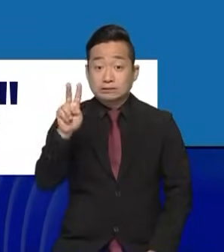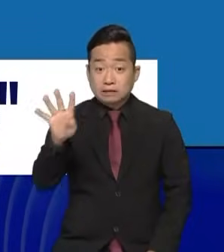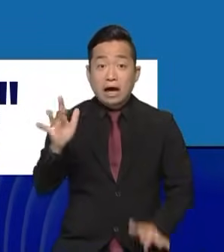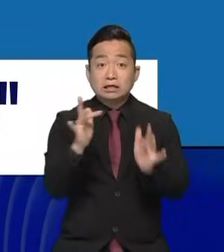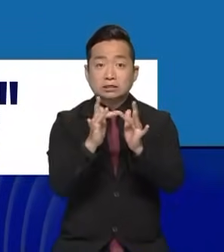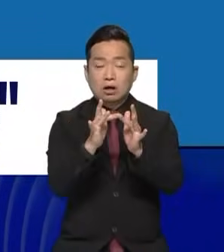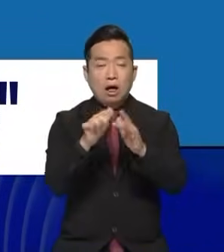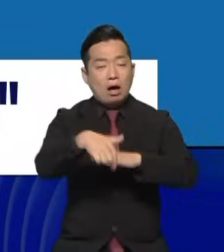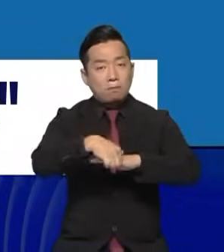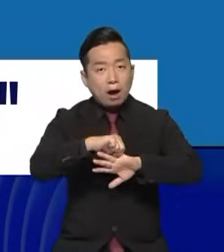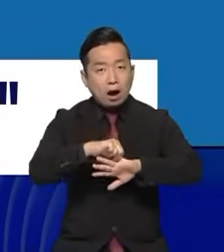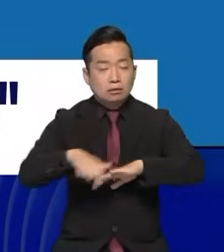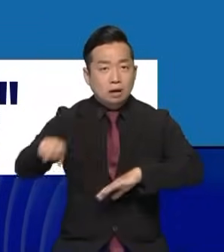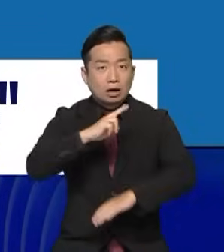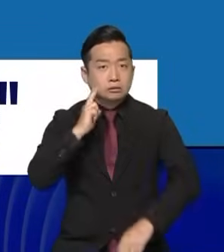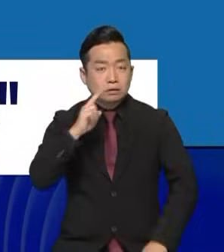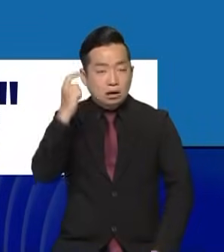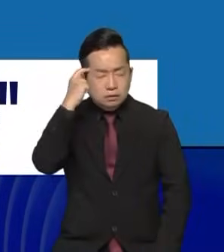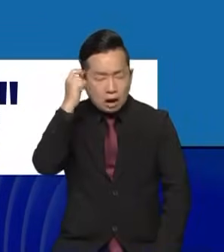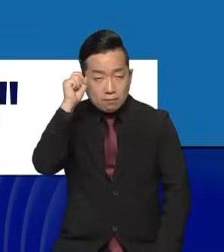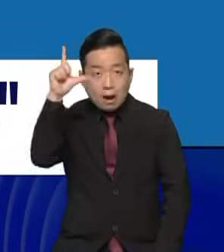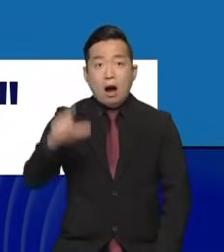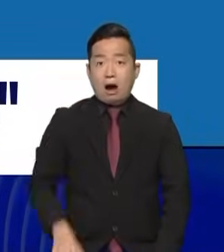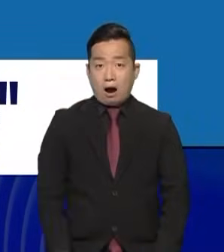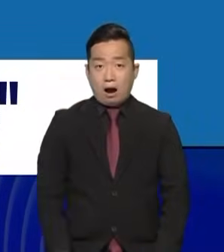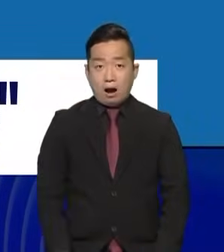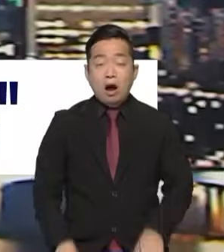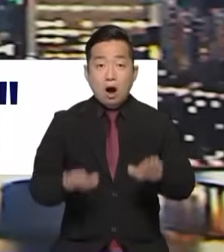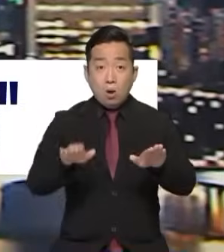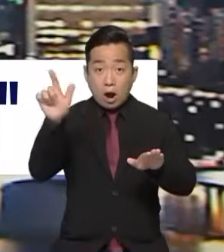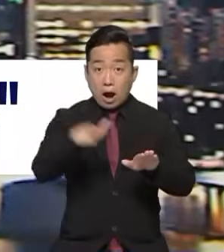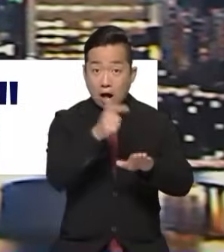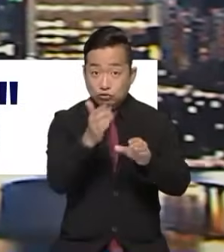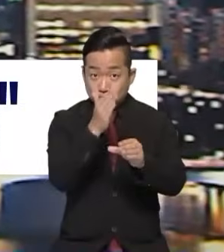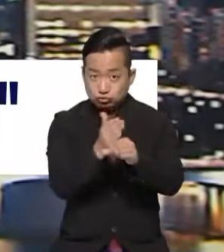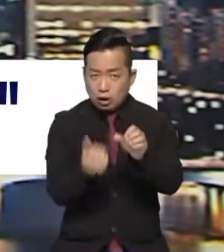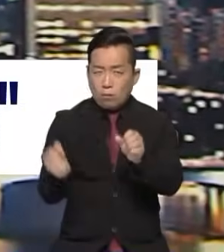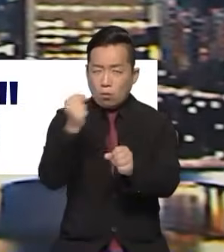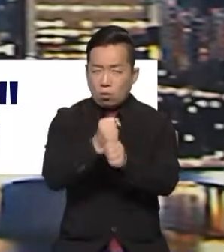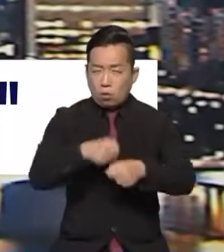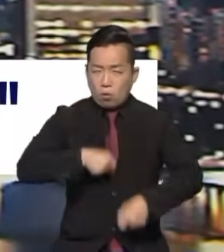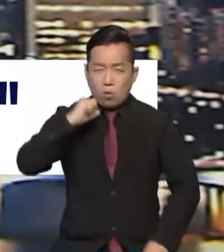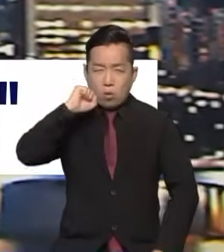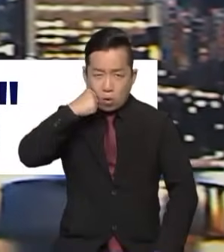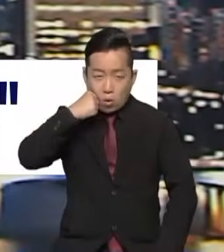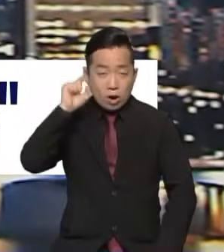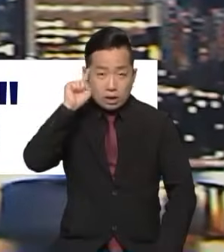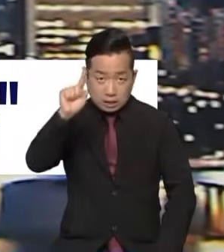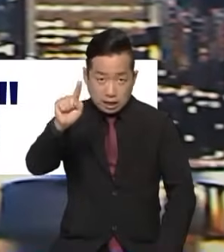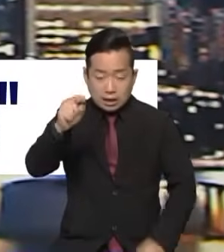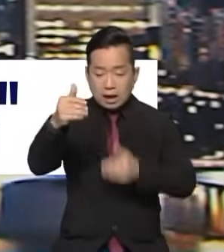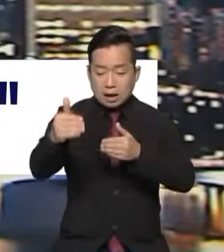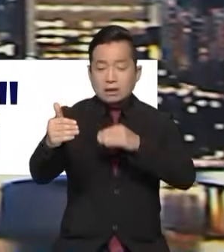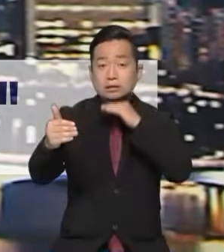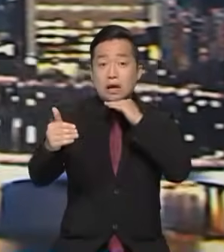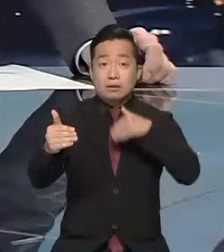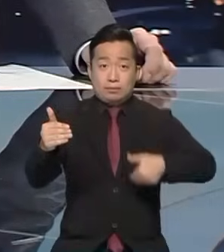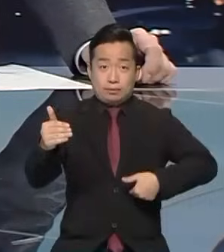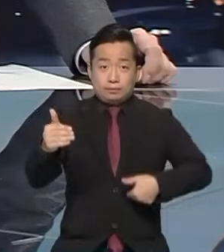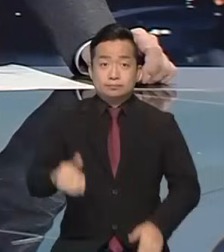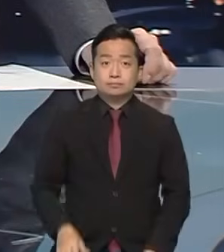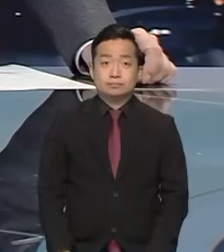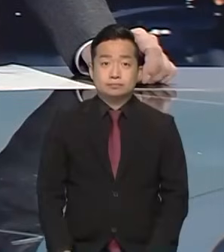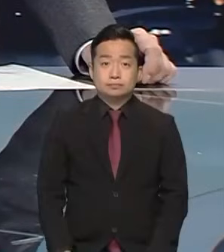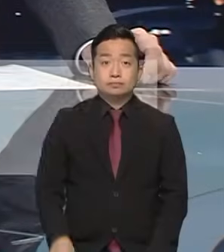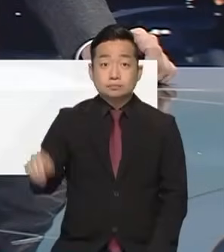네. 사안의 심각성을 좀 느낀 것 같습니다. 현실적으로 일단 오늘 안으로 복구하는 건 어려울 것 같고 내일까지는 좀 지켜보셔야 되겠습니다.